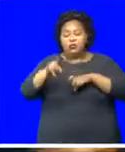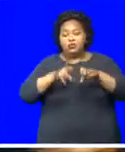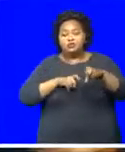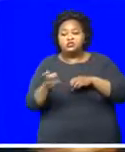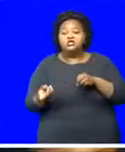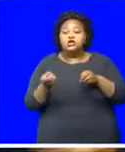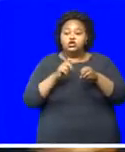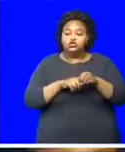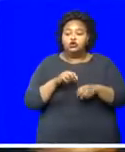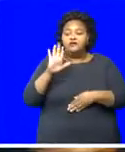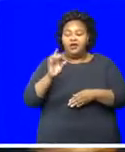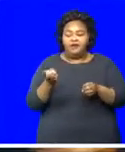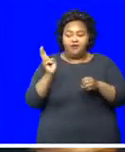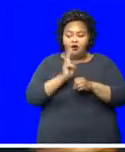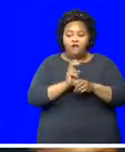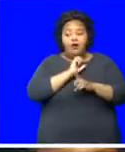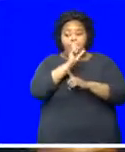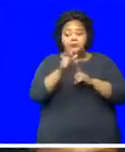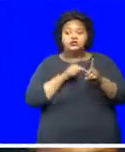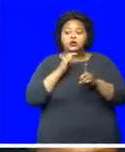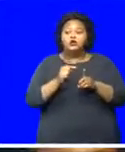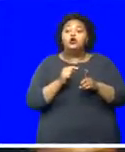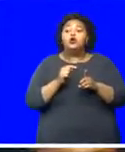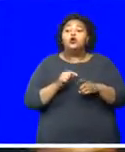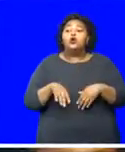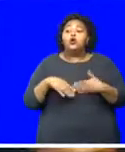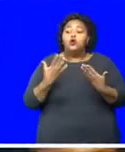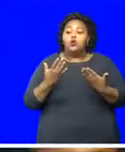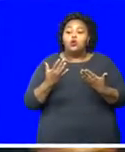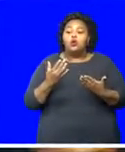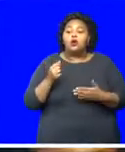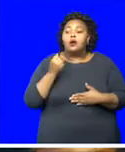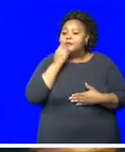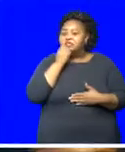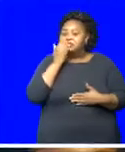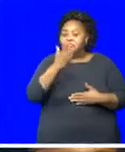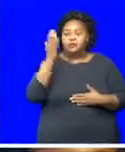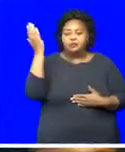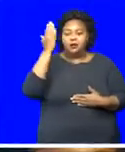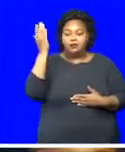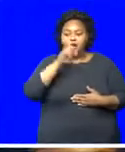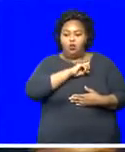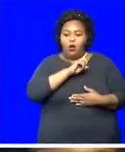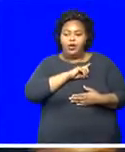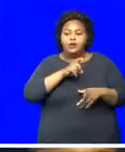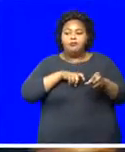Richard bekakhulumana kuchubeka imidlalo ye Next Generation Swazi Tigers Championship kamanzini.